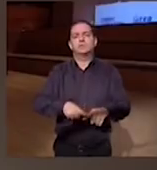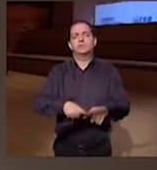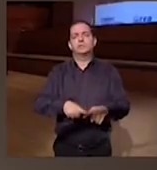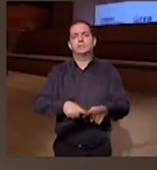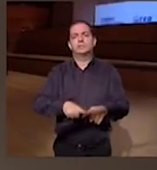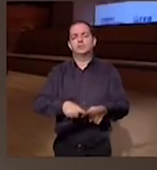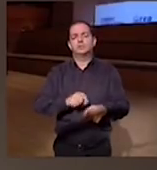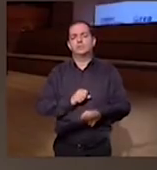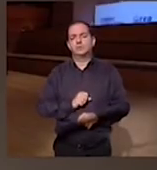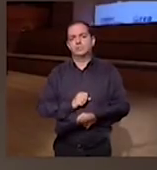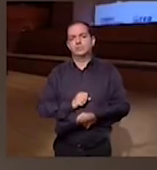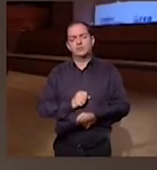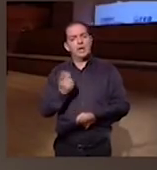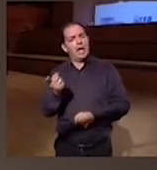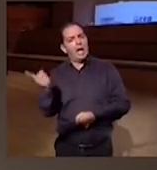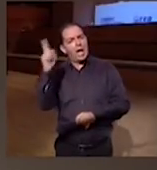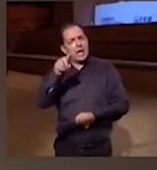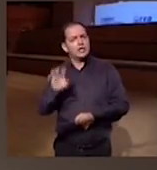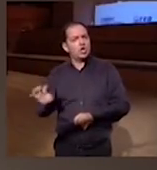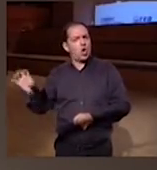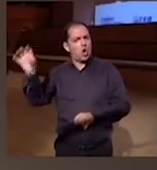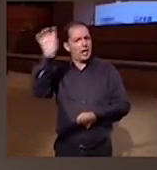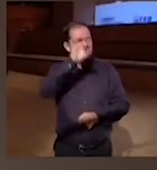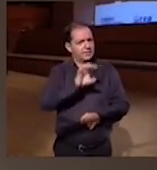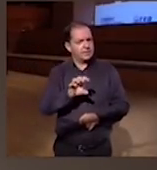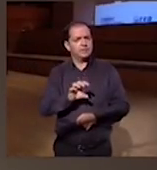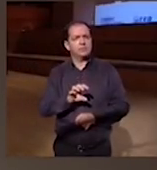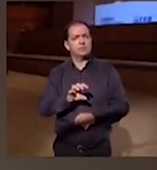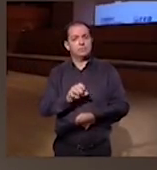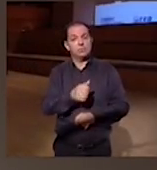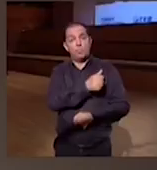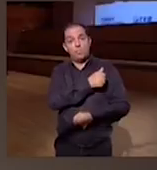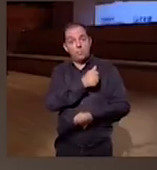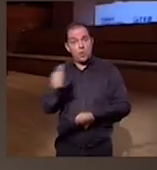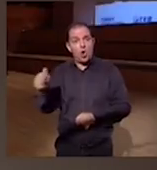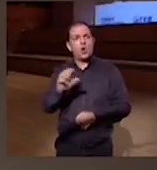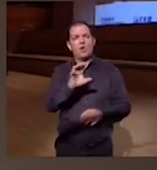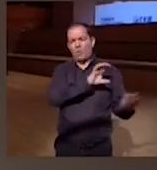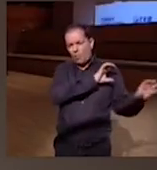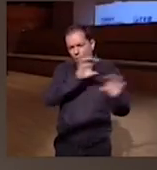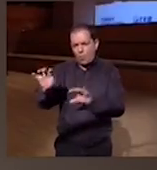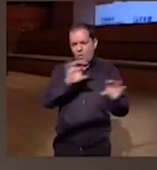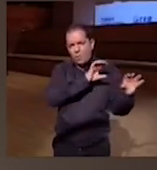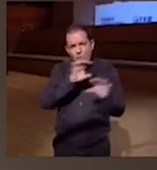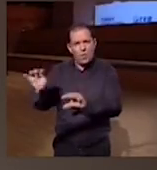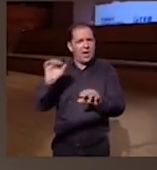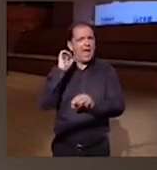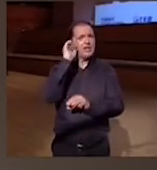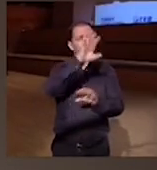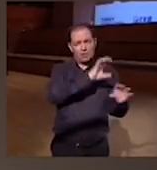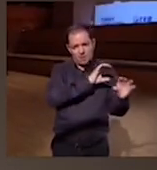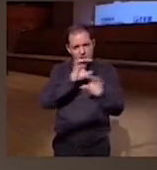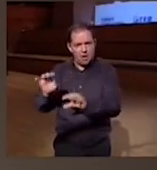Αντίθετα, χώρες που βάσισαν την ανάπτυξή τους αποκλειστικά στην εισρωή ξένων κεφαλαίων,